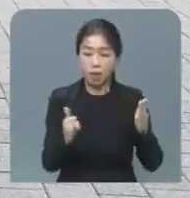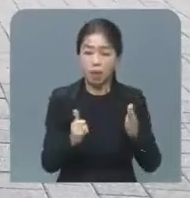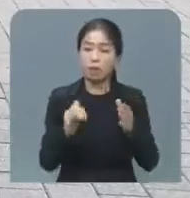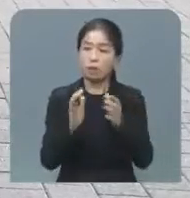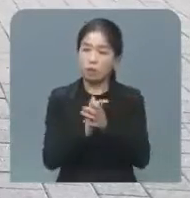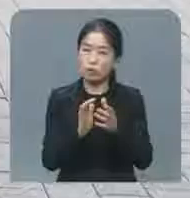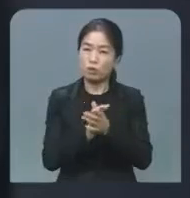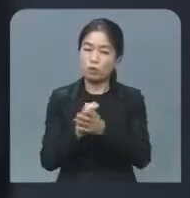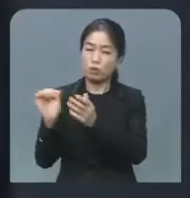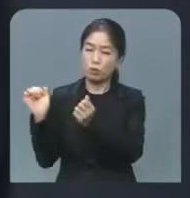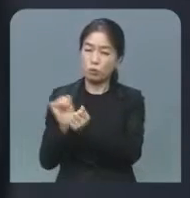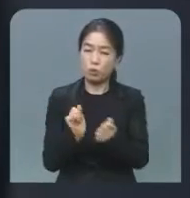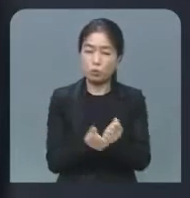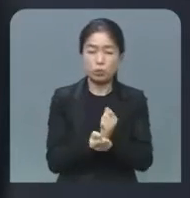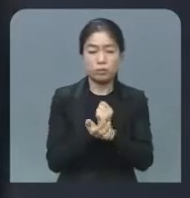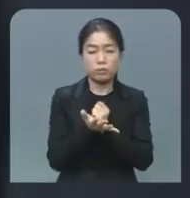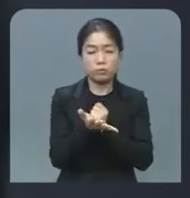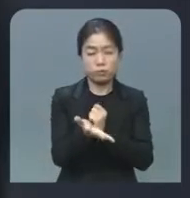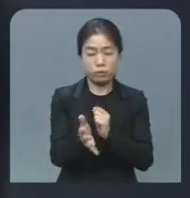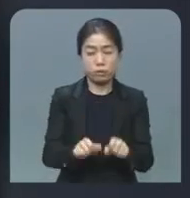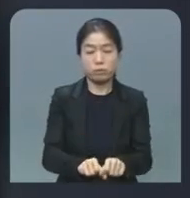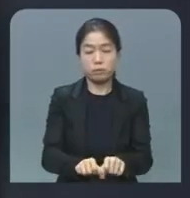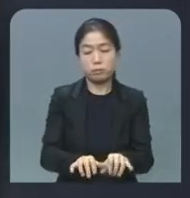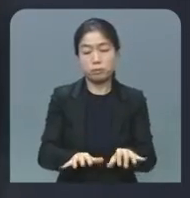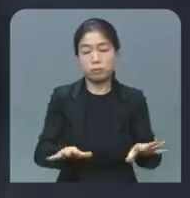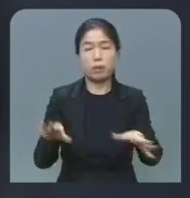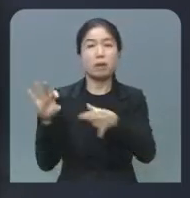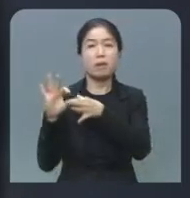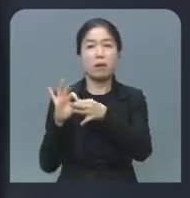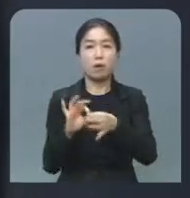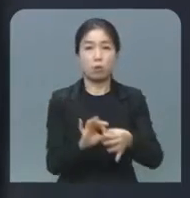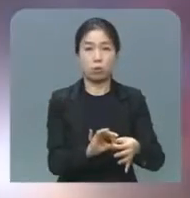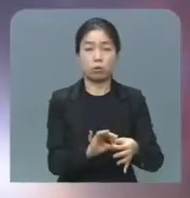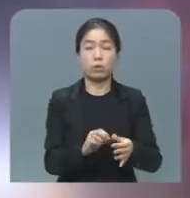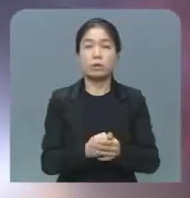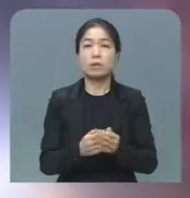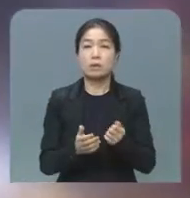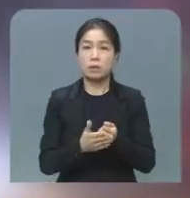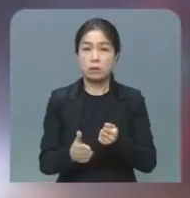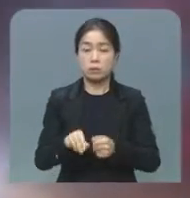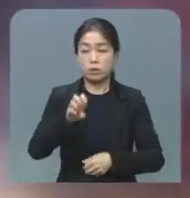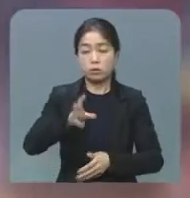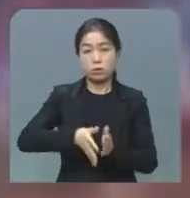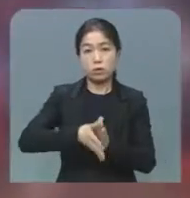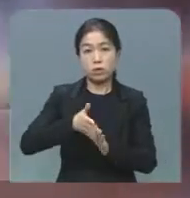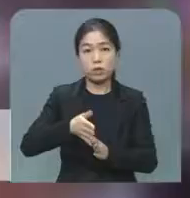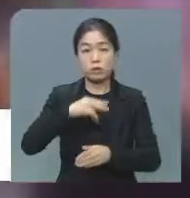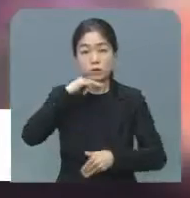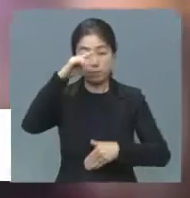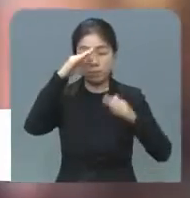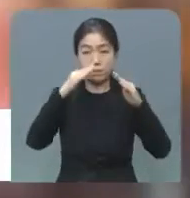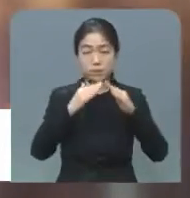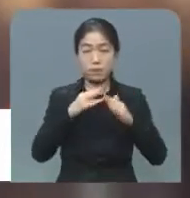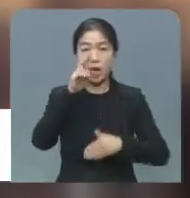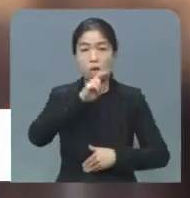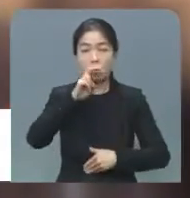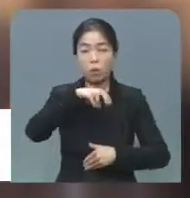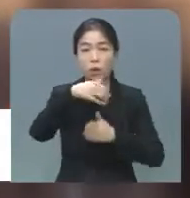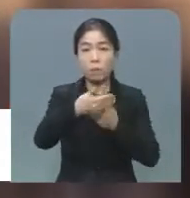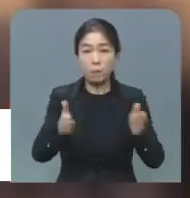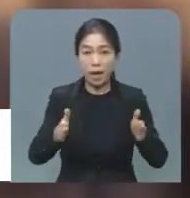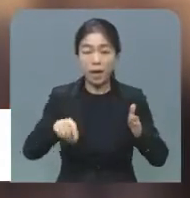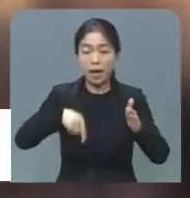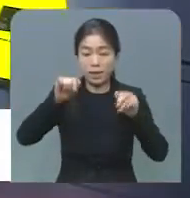통해 꼬리를 물며 지역 내가 병 확산이 좀처럼 잡히지 않는 가운데 광주 씨는 유흥 시설과 도래 연습장